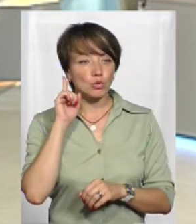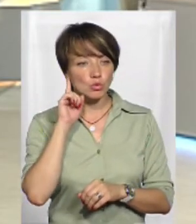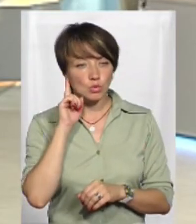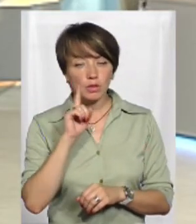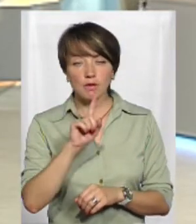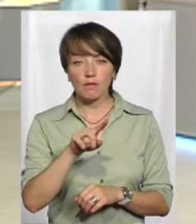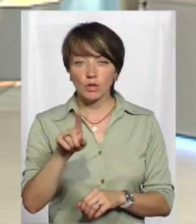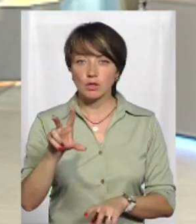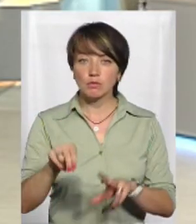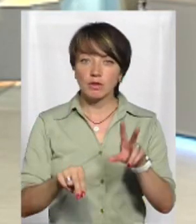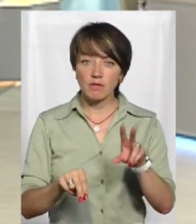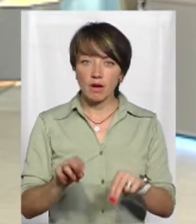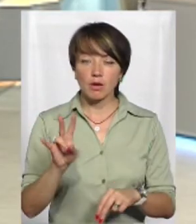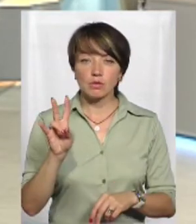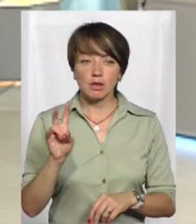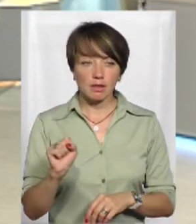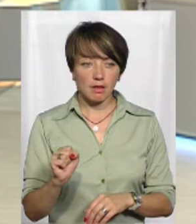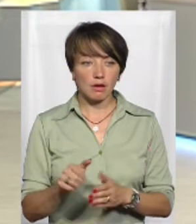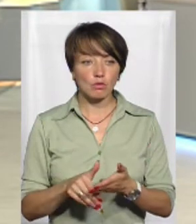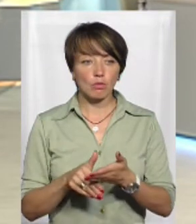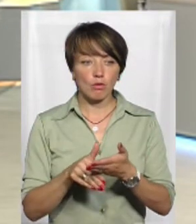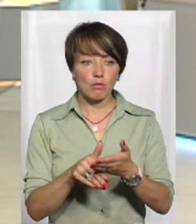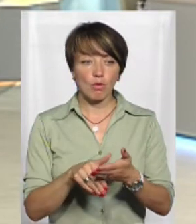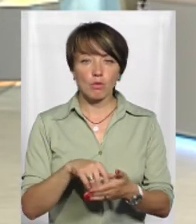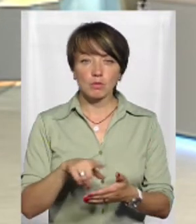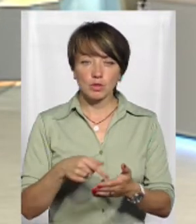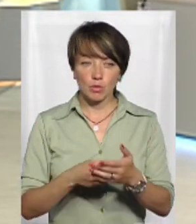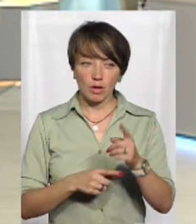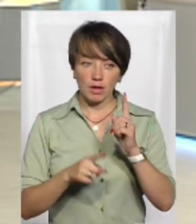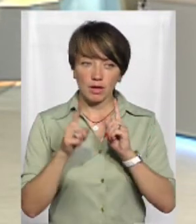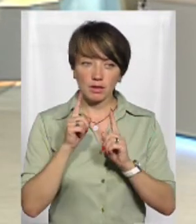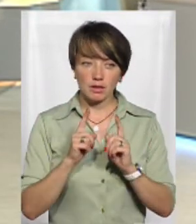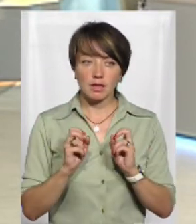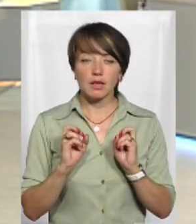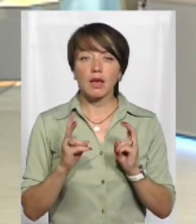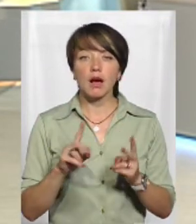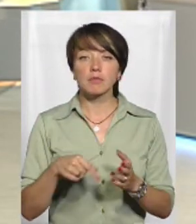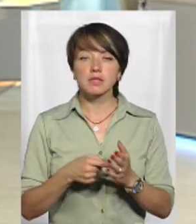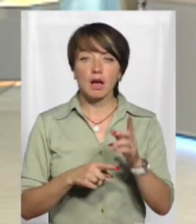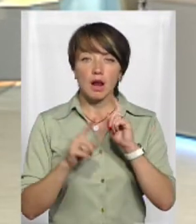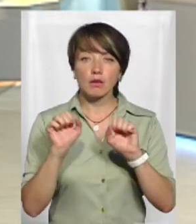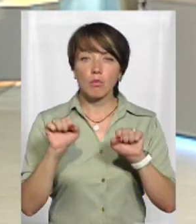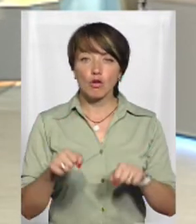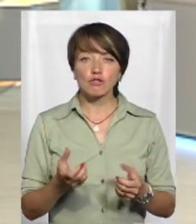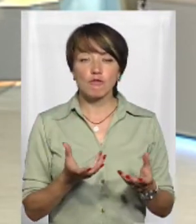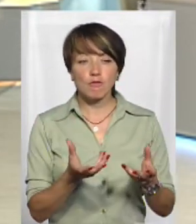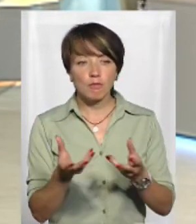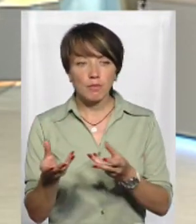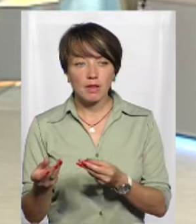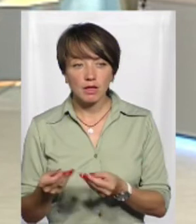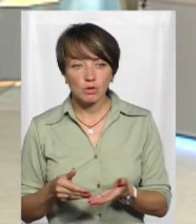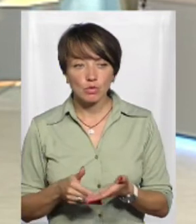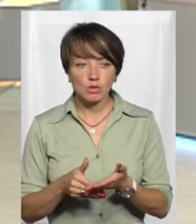вони сподіваються на допомогу міської ради. Як міська рада може вплинути в